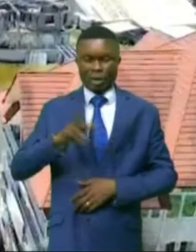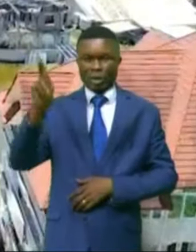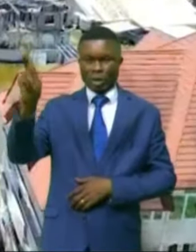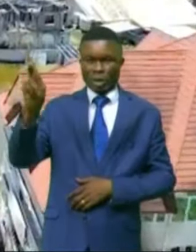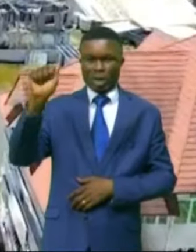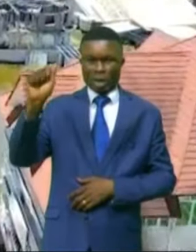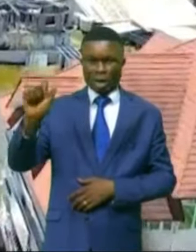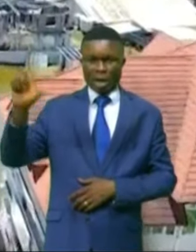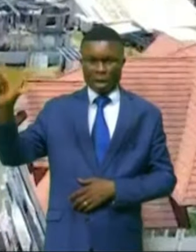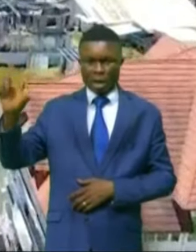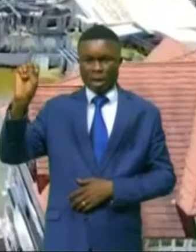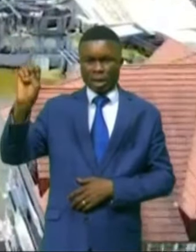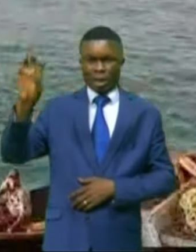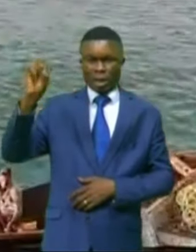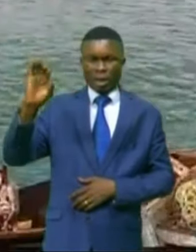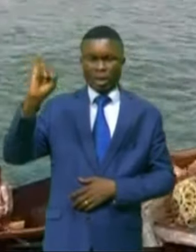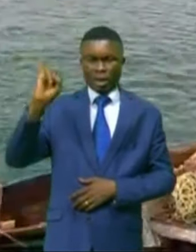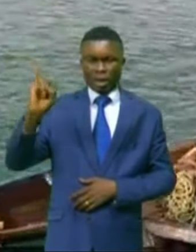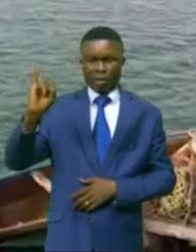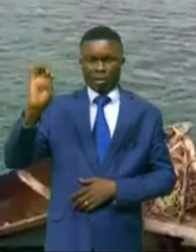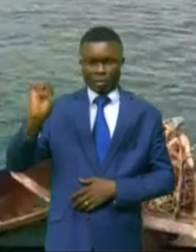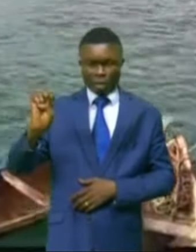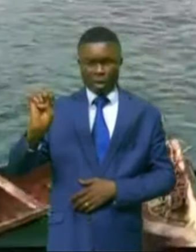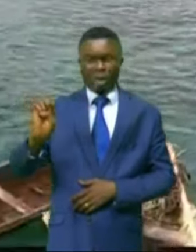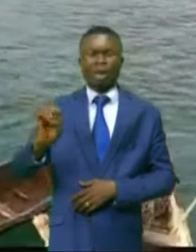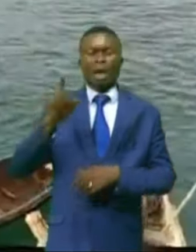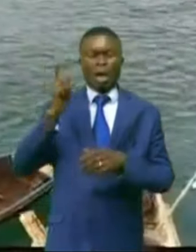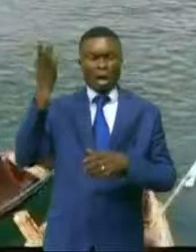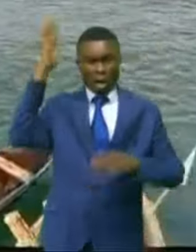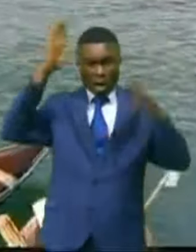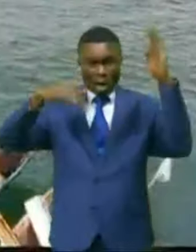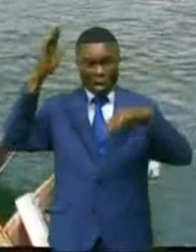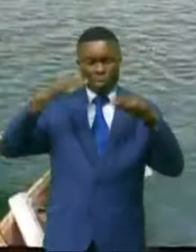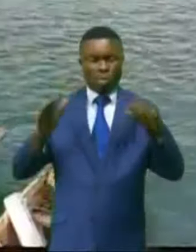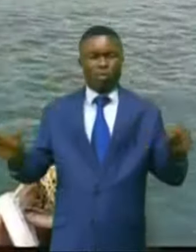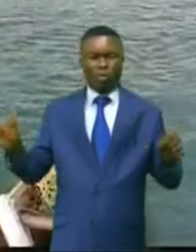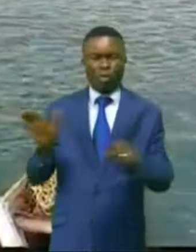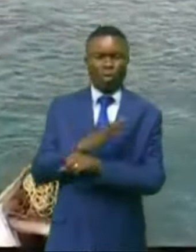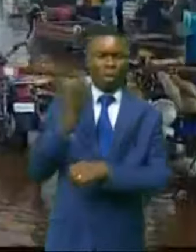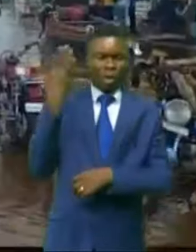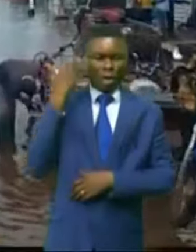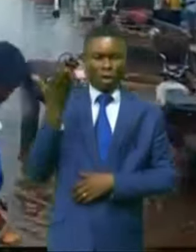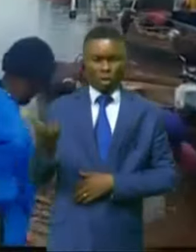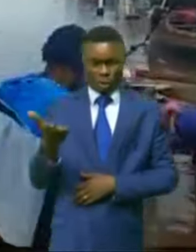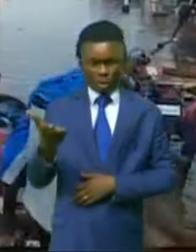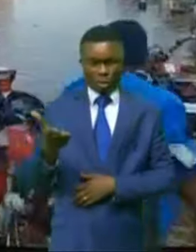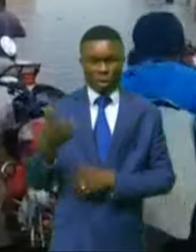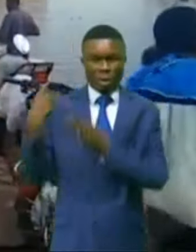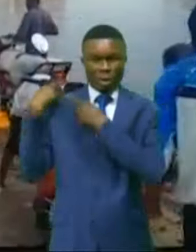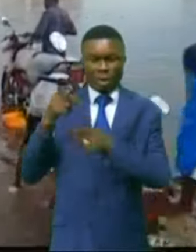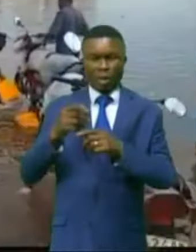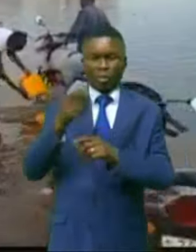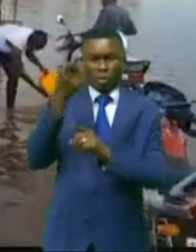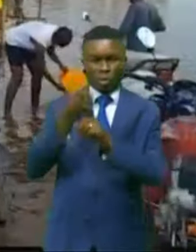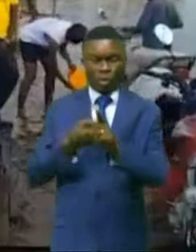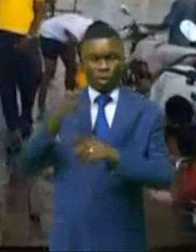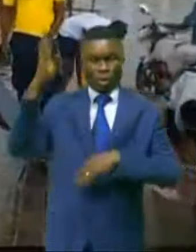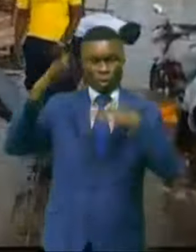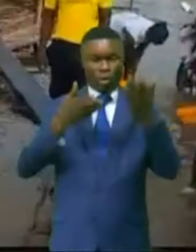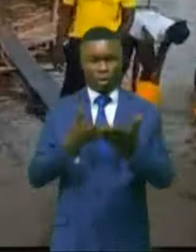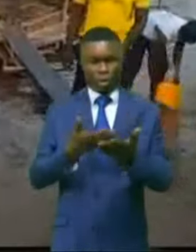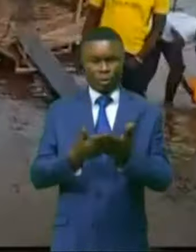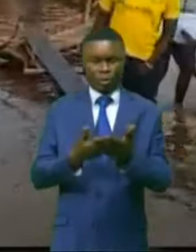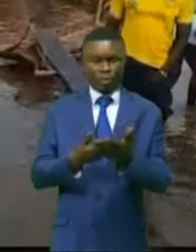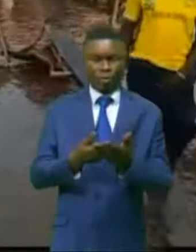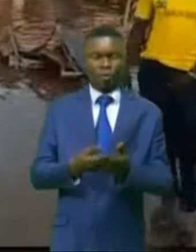vertigineuse des eaux du lac qui porte le nom de la province et de son exutoire, la rivière Lukuga. Depuis le début de la saison pluvieuse, le